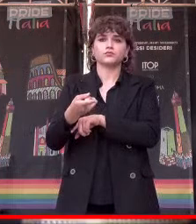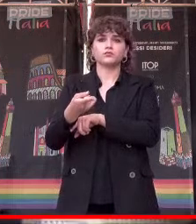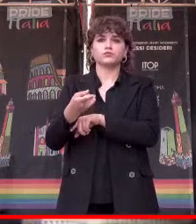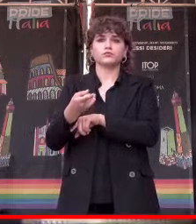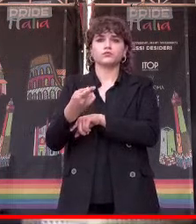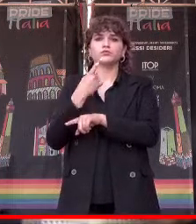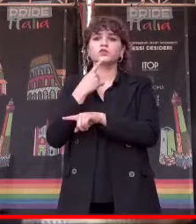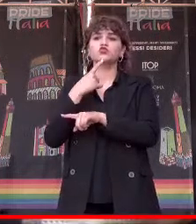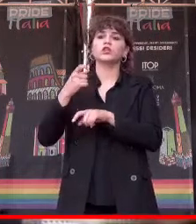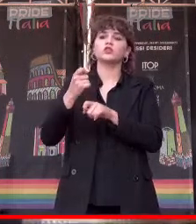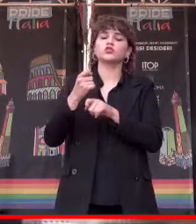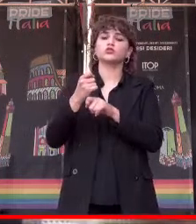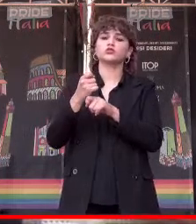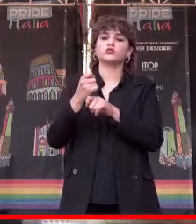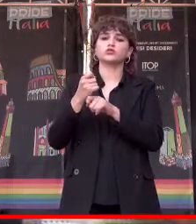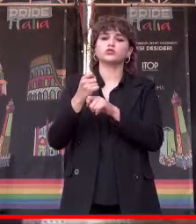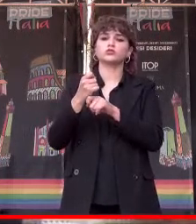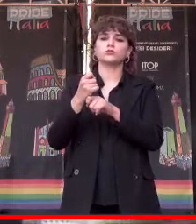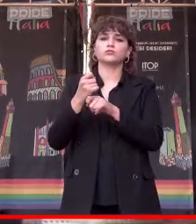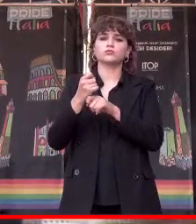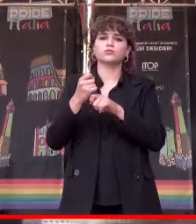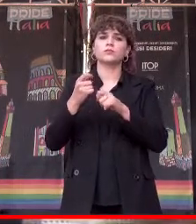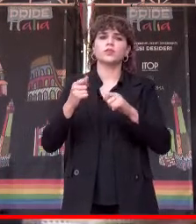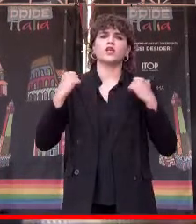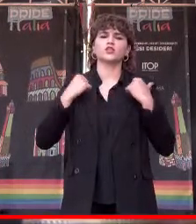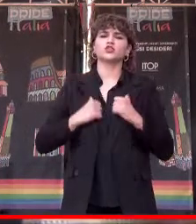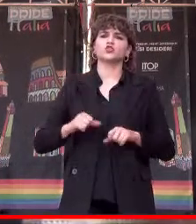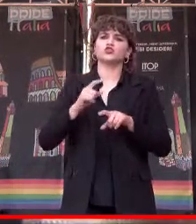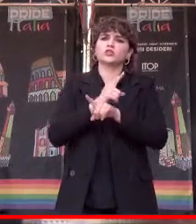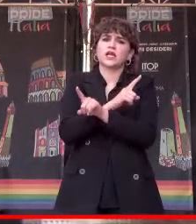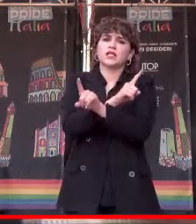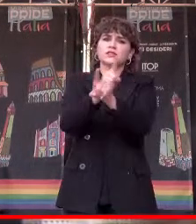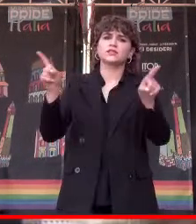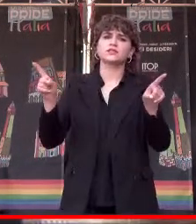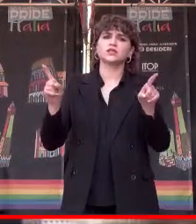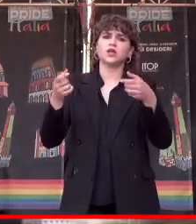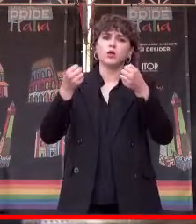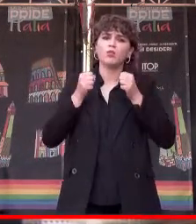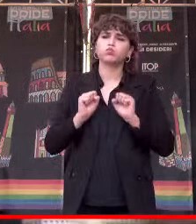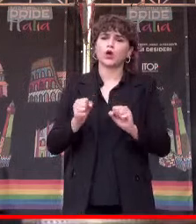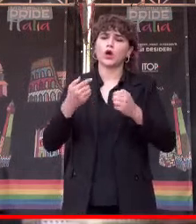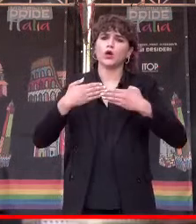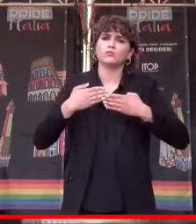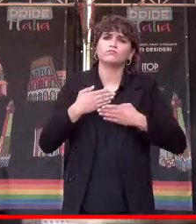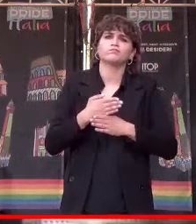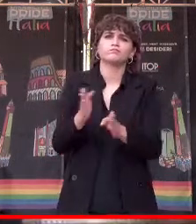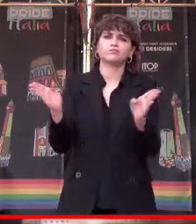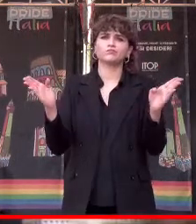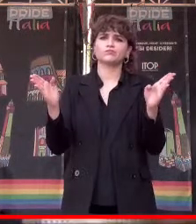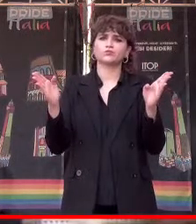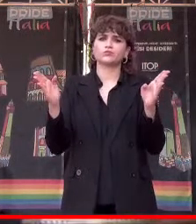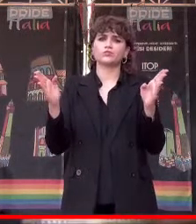aprendo alla cittadinanza anche un mi viene un sondaggio,